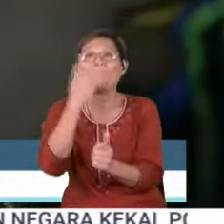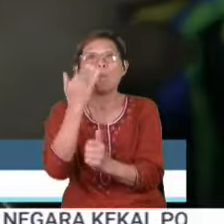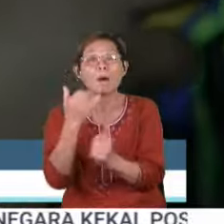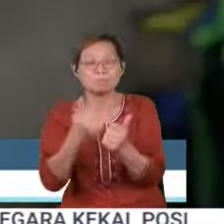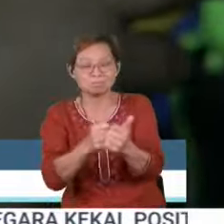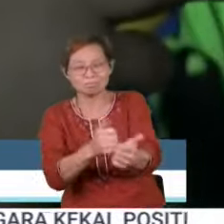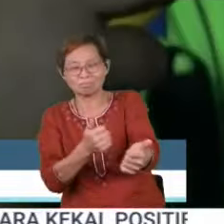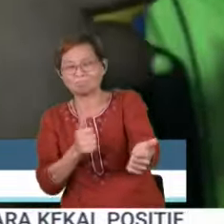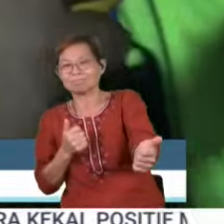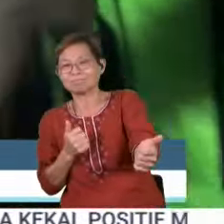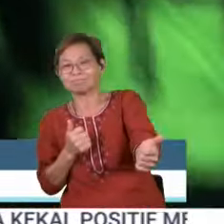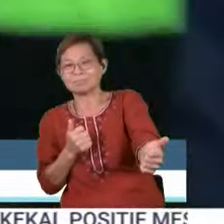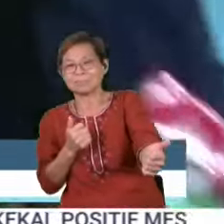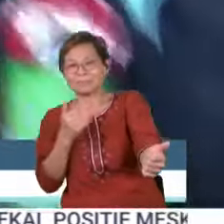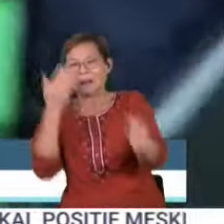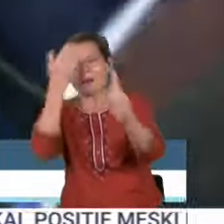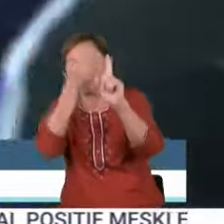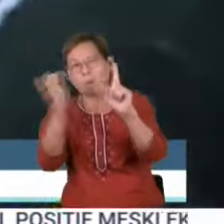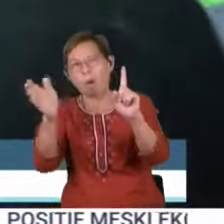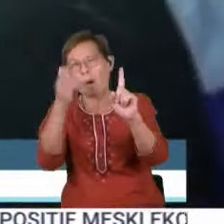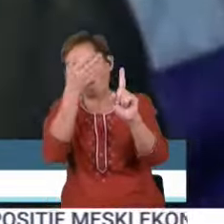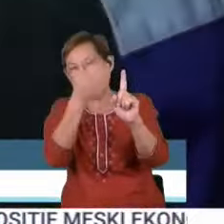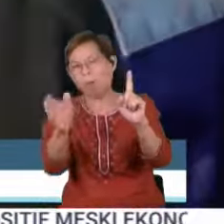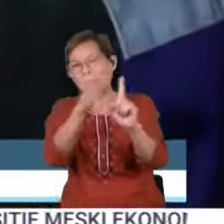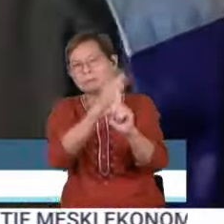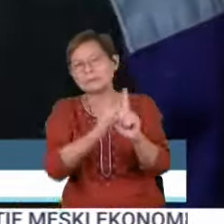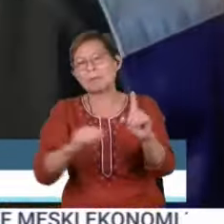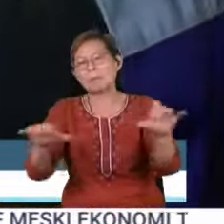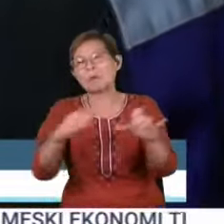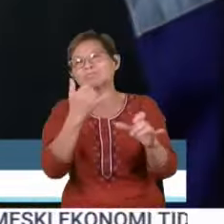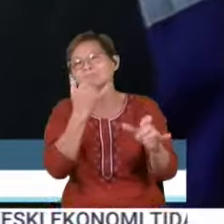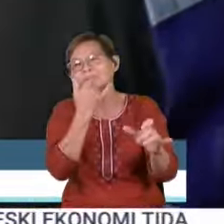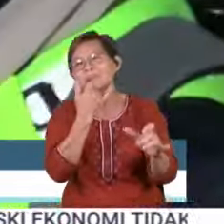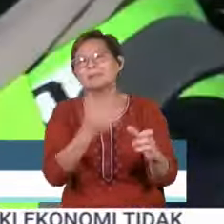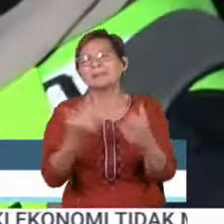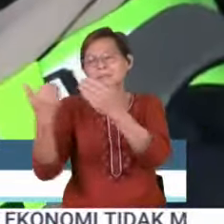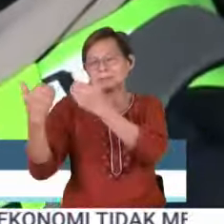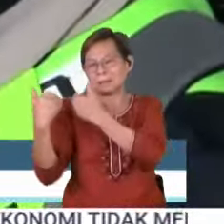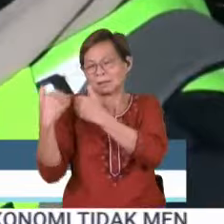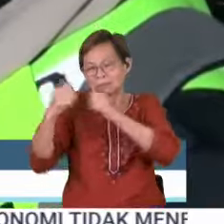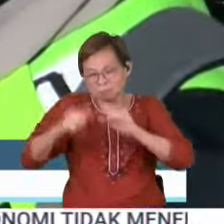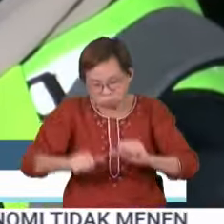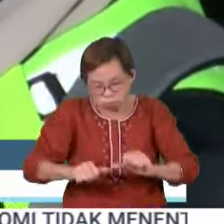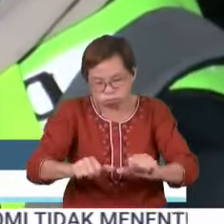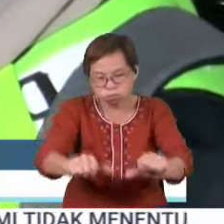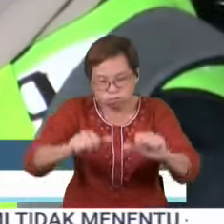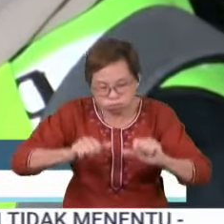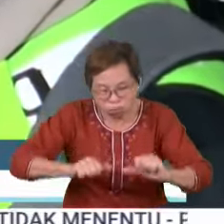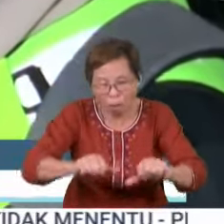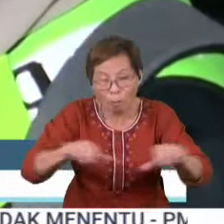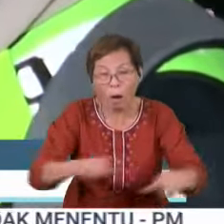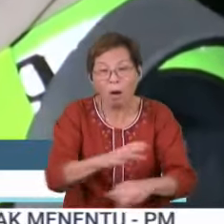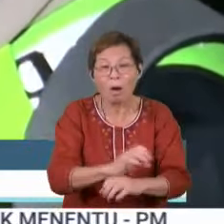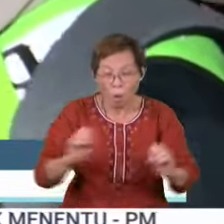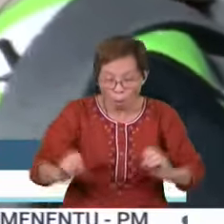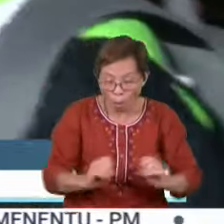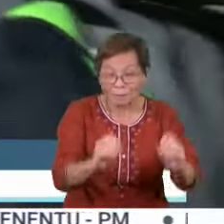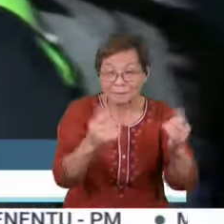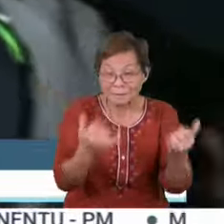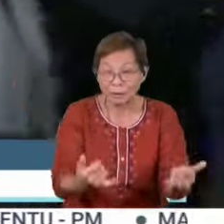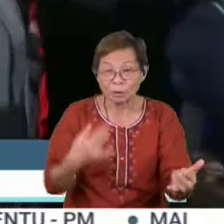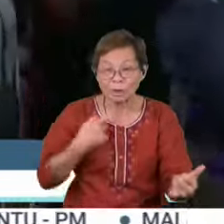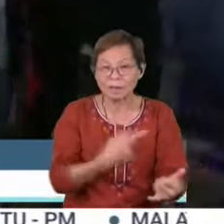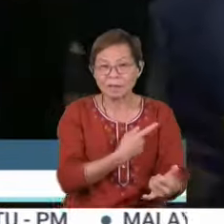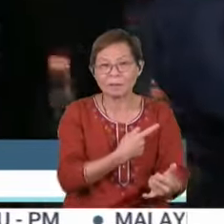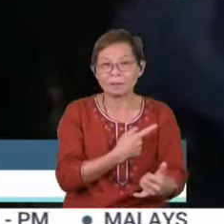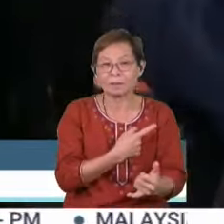mencegah kemungkaran dan juga maksiat. Ini adalah tanggungjawab yang berterusan yang dilakukan, dan operasi pada hari ini juga kita